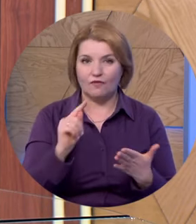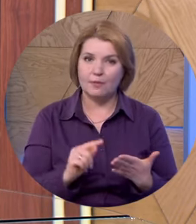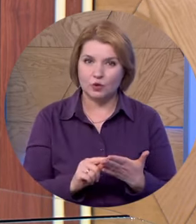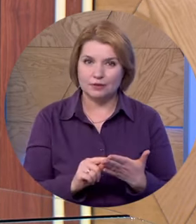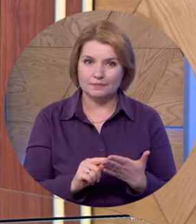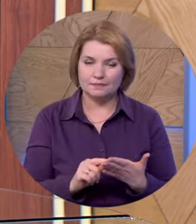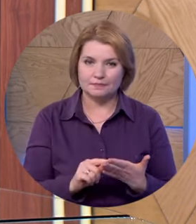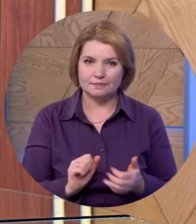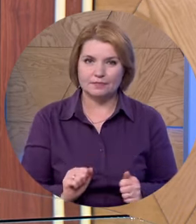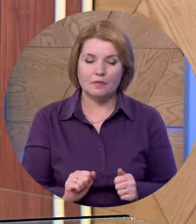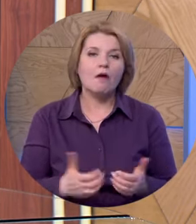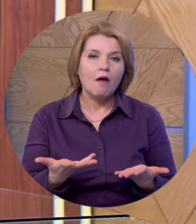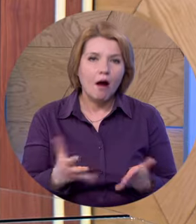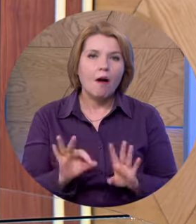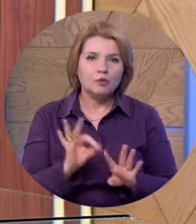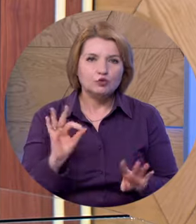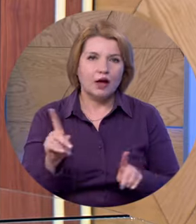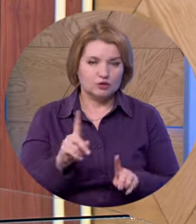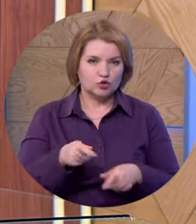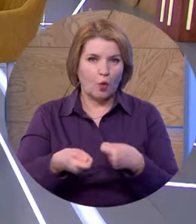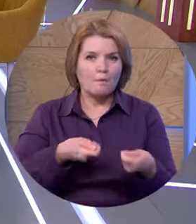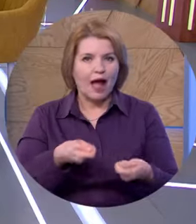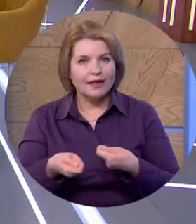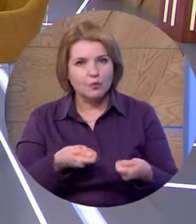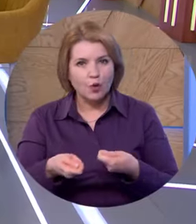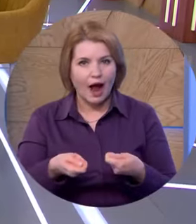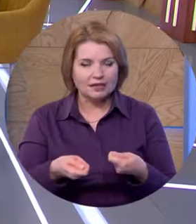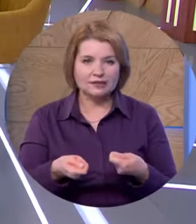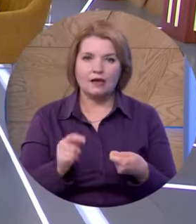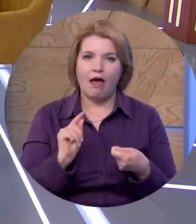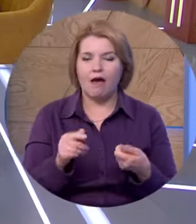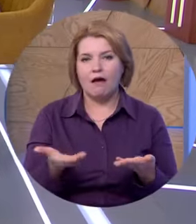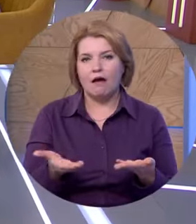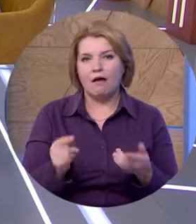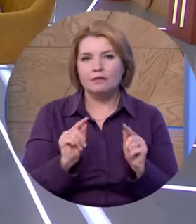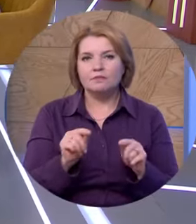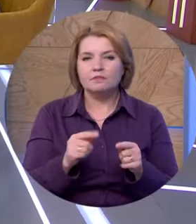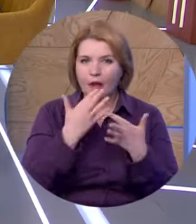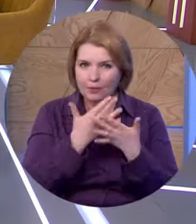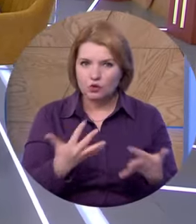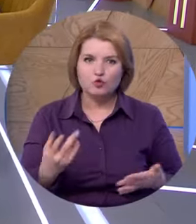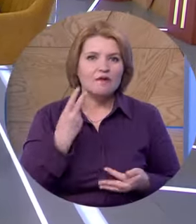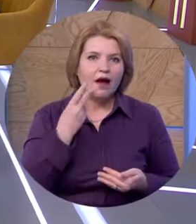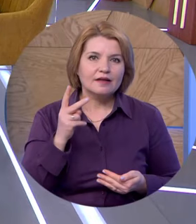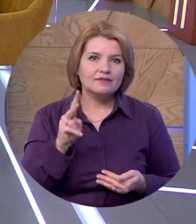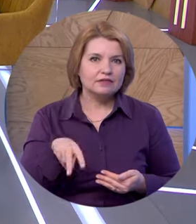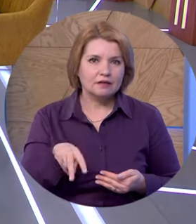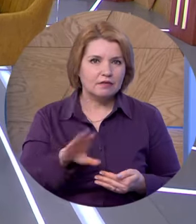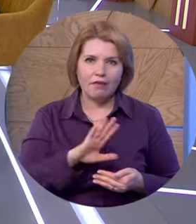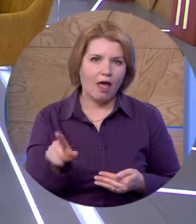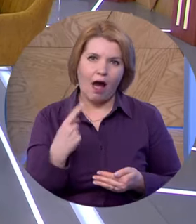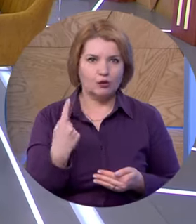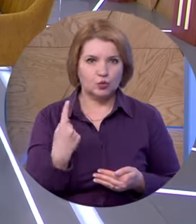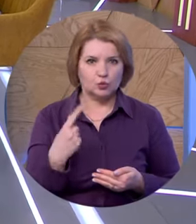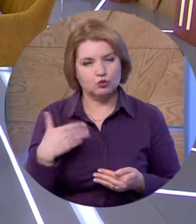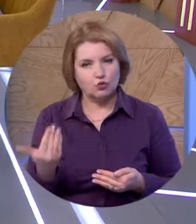polza@topspb.tv. Получается, что манипуляция, как вообще часть коммуникации, подразумевает всегда не одну сторону, а